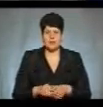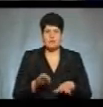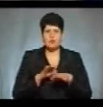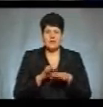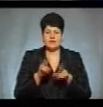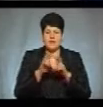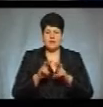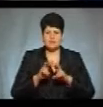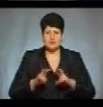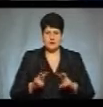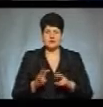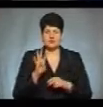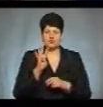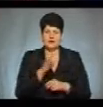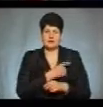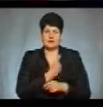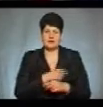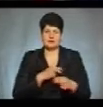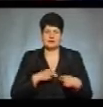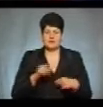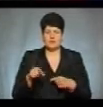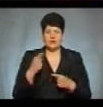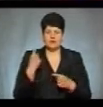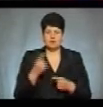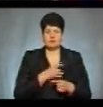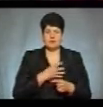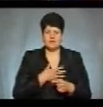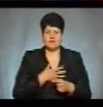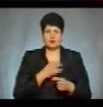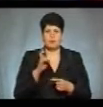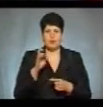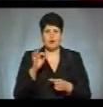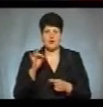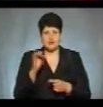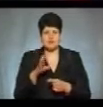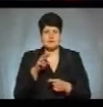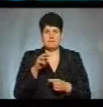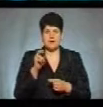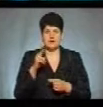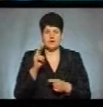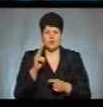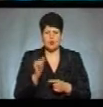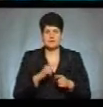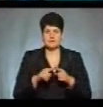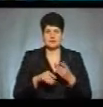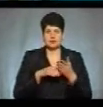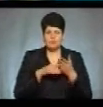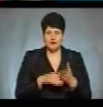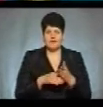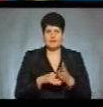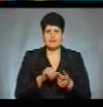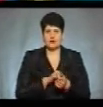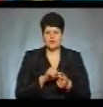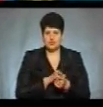аналізи в Олімпійському 4 медпрацівники. По одному з приватної клініки «Борис», клініки «Медіком», лікарні швидкої допомоги та